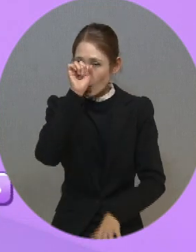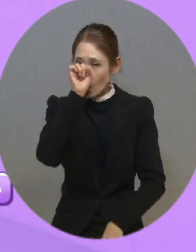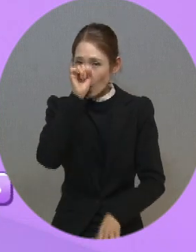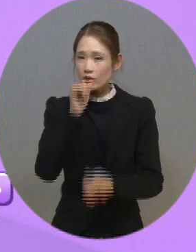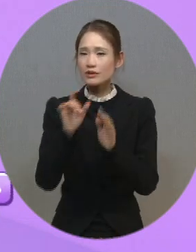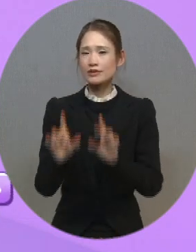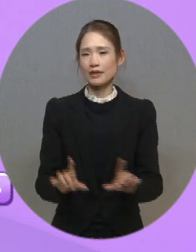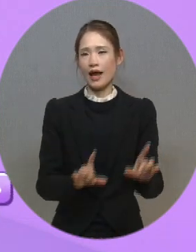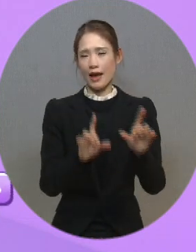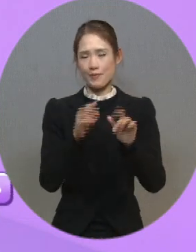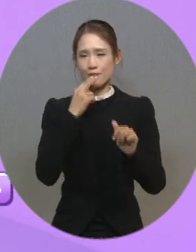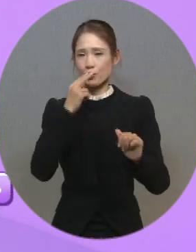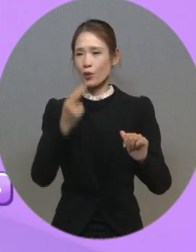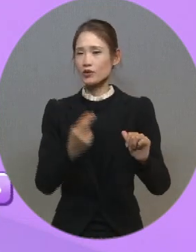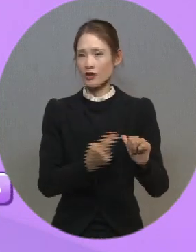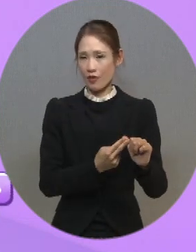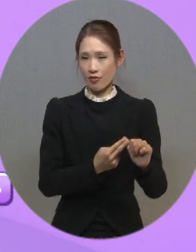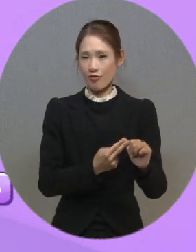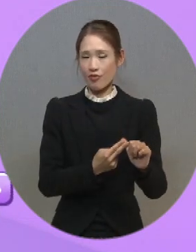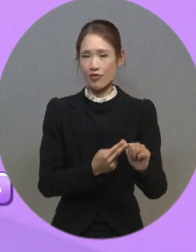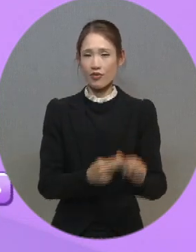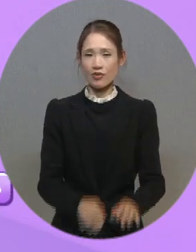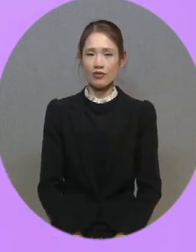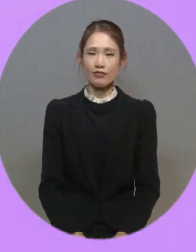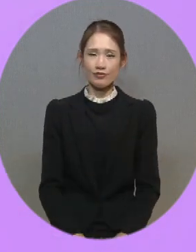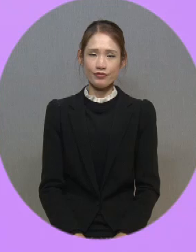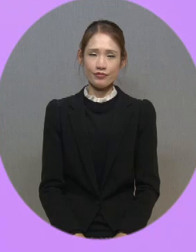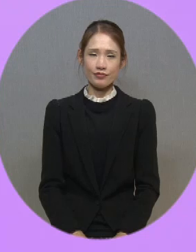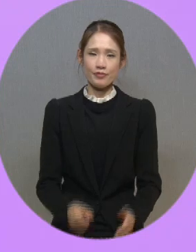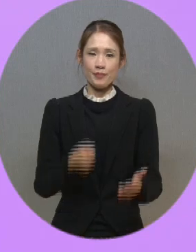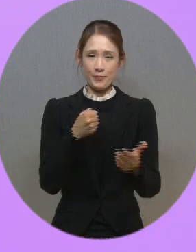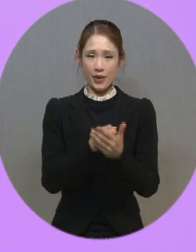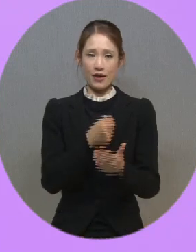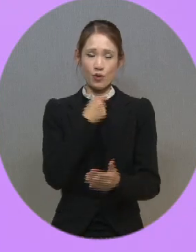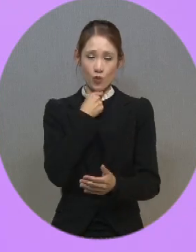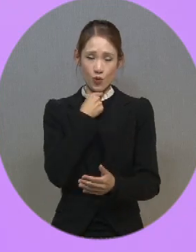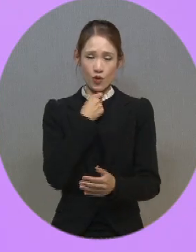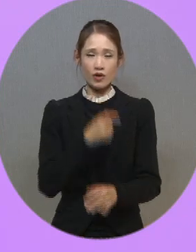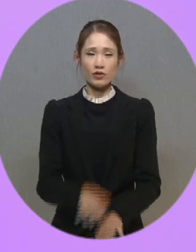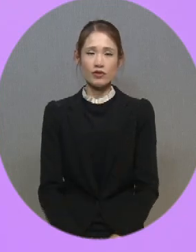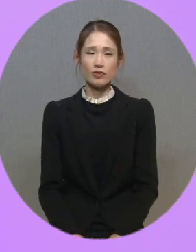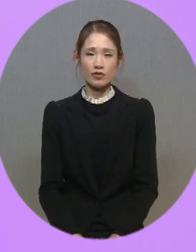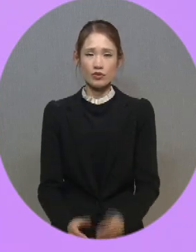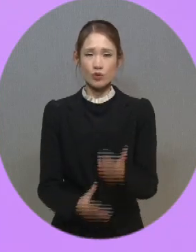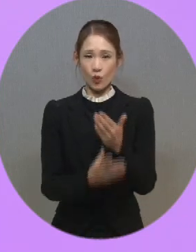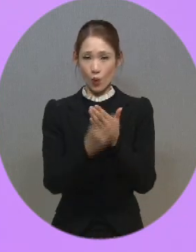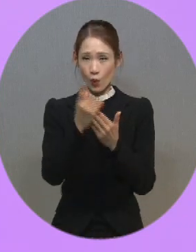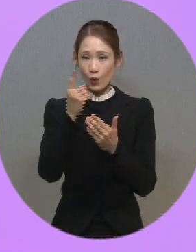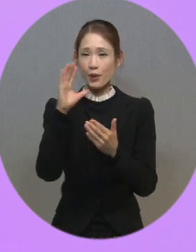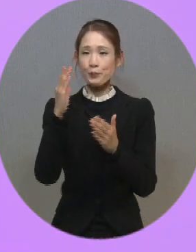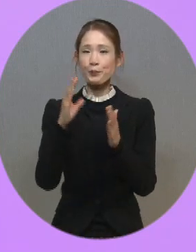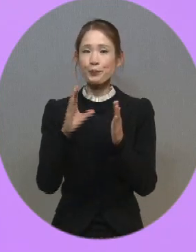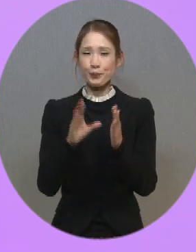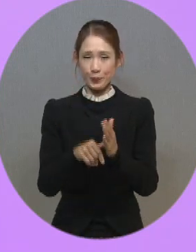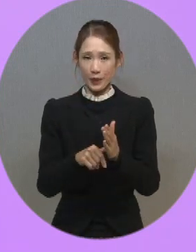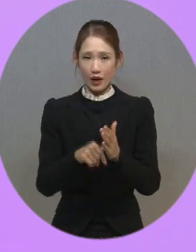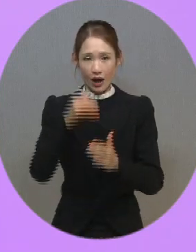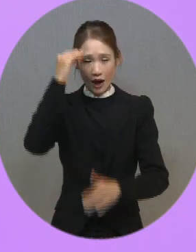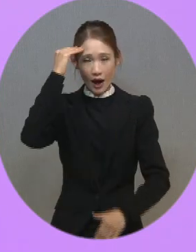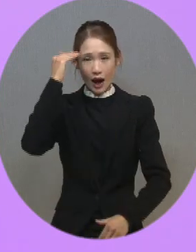있도록 좀 도전을 했으면 좋겠다는 마음이 들고요. 또 이제 통일이 됐을 때 우리 한국에